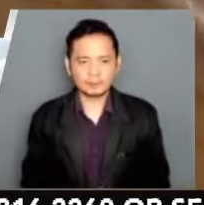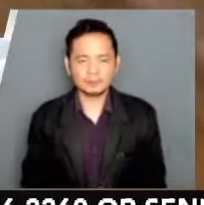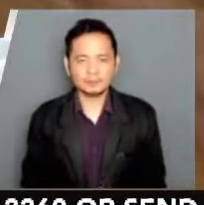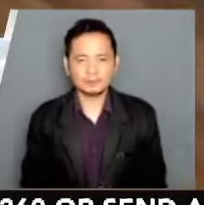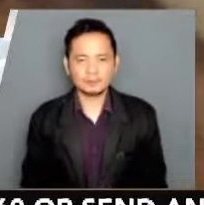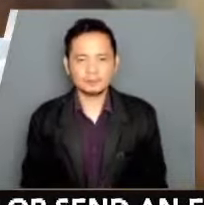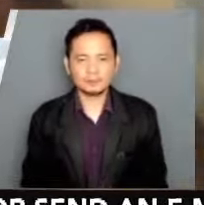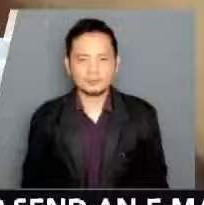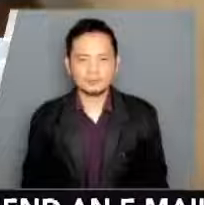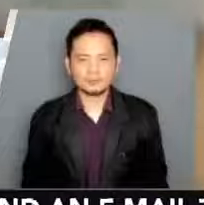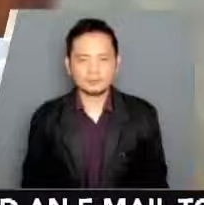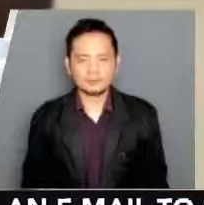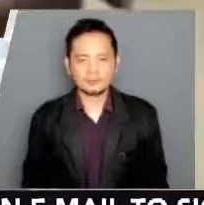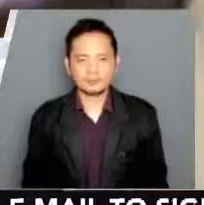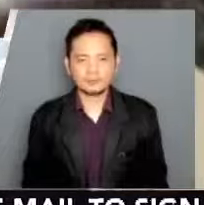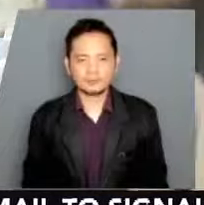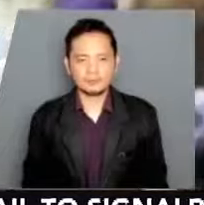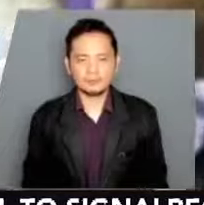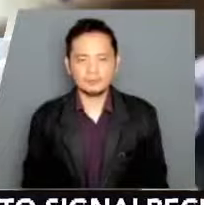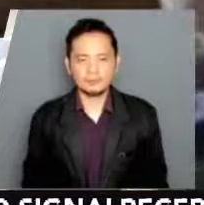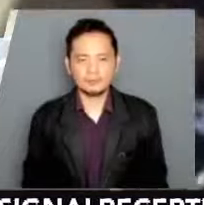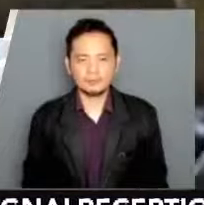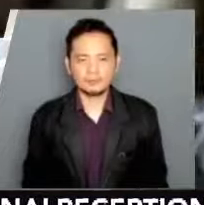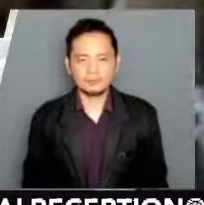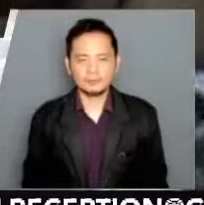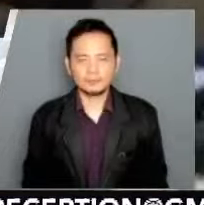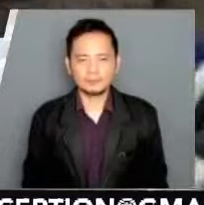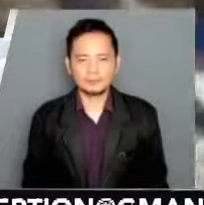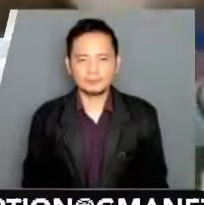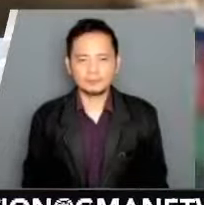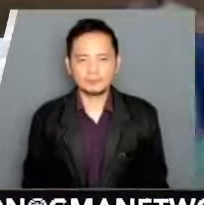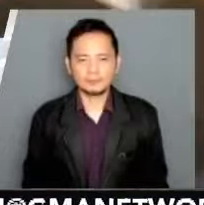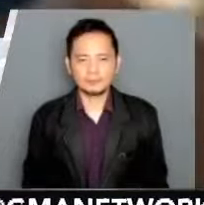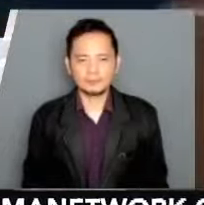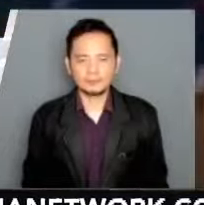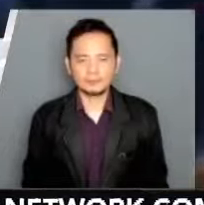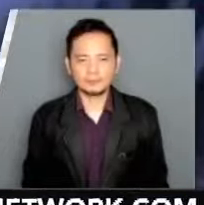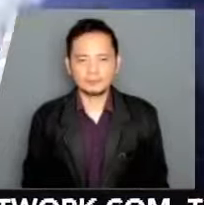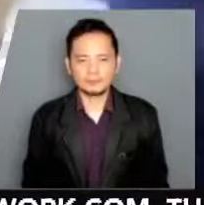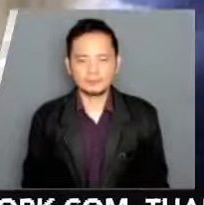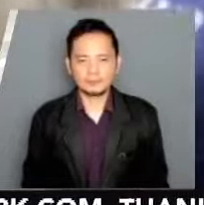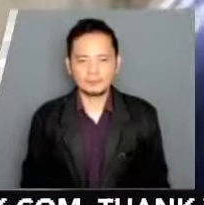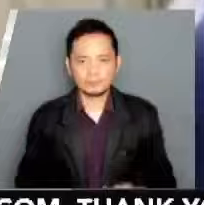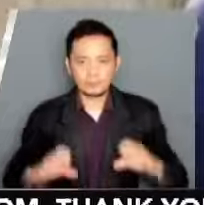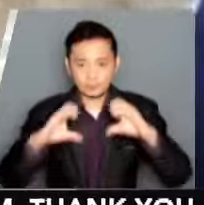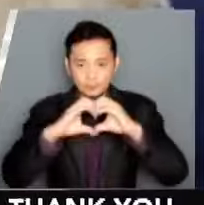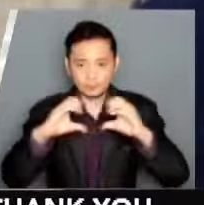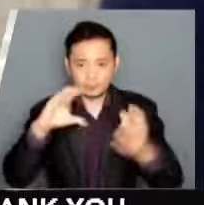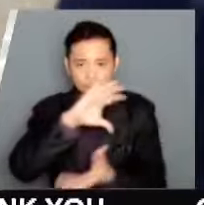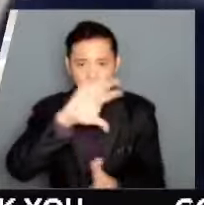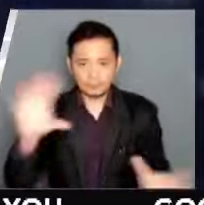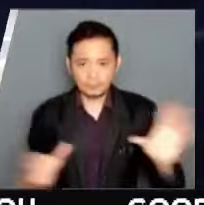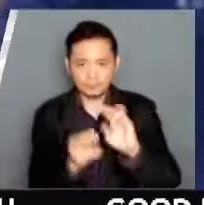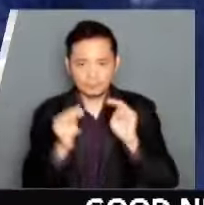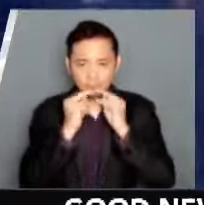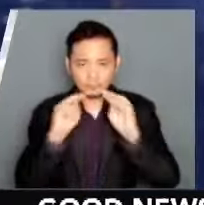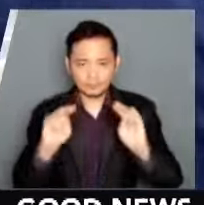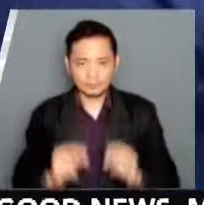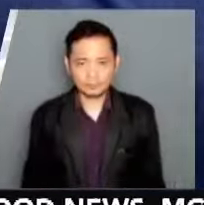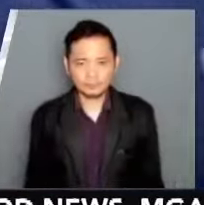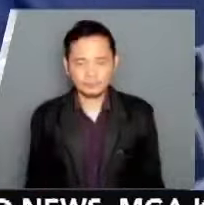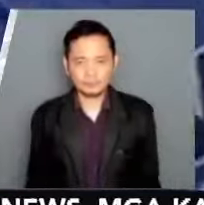sexual abuse or exploitation material at traffic and in persons mula sa GMA Regional TV one Western Visayas